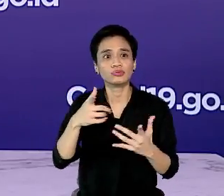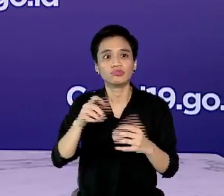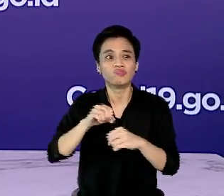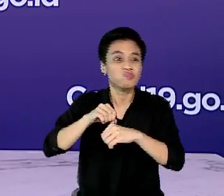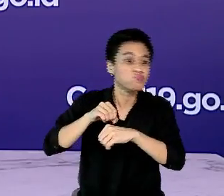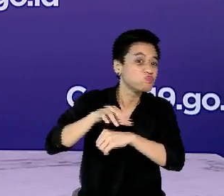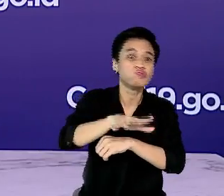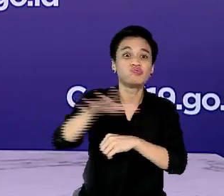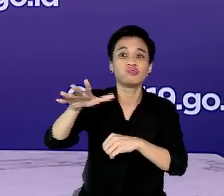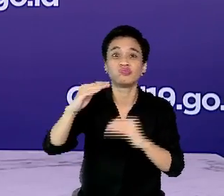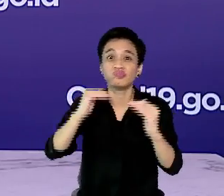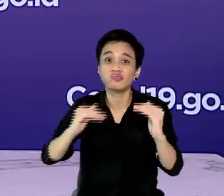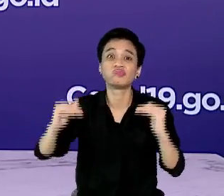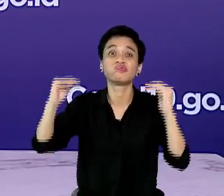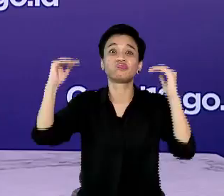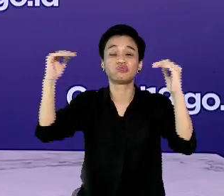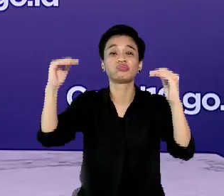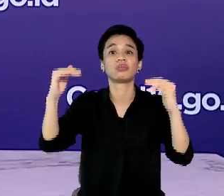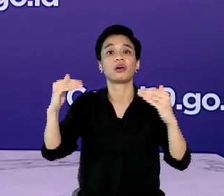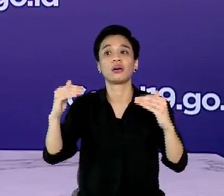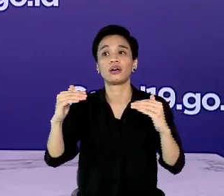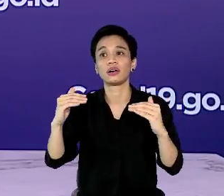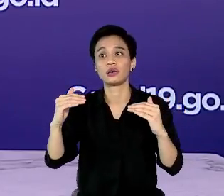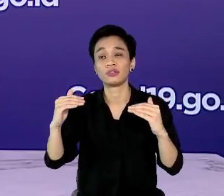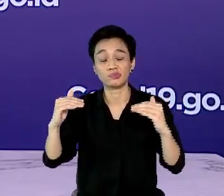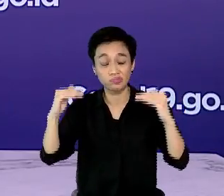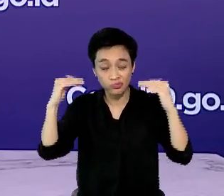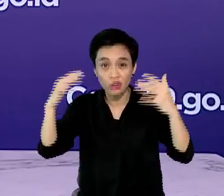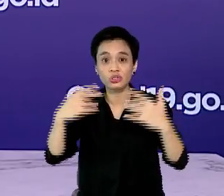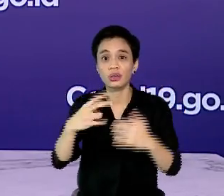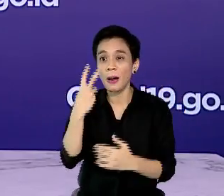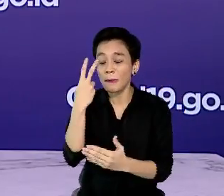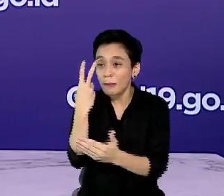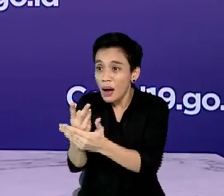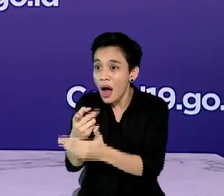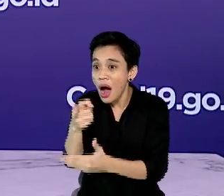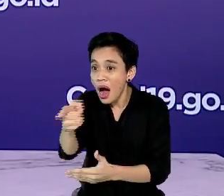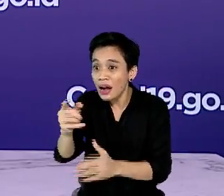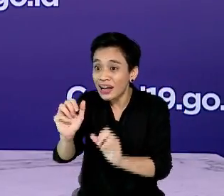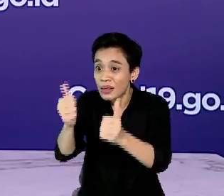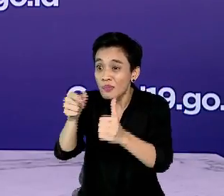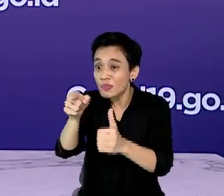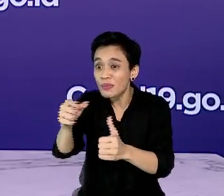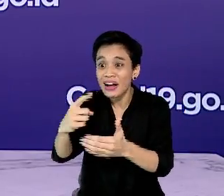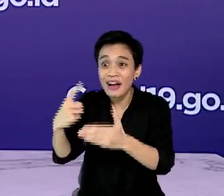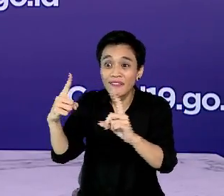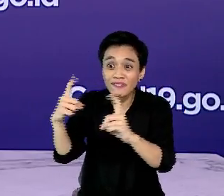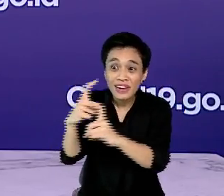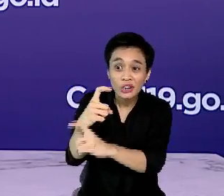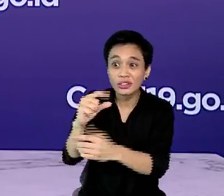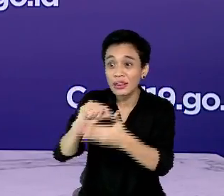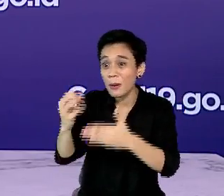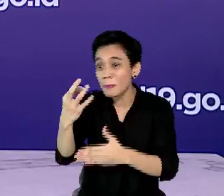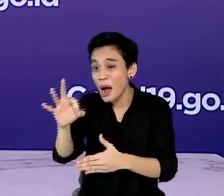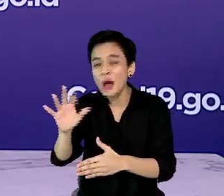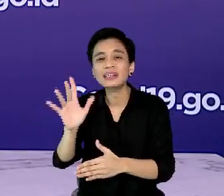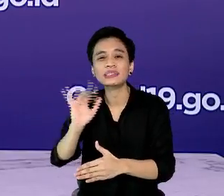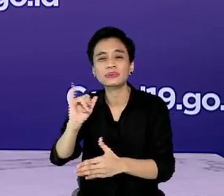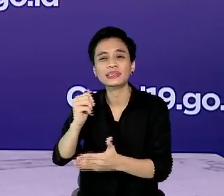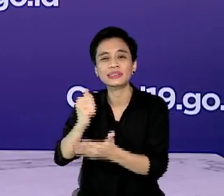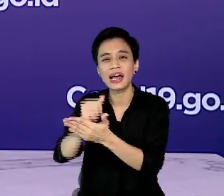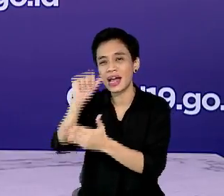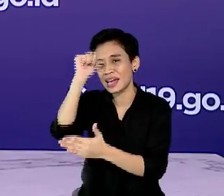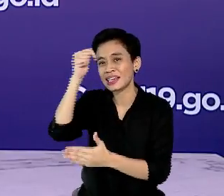kemudian juga dilakukan whole genome sequencing ketemu dengan varian-varian virus tertentu seperti dari India,